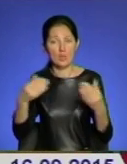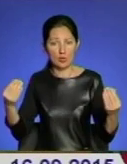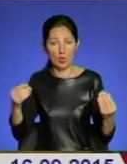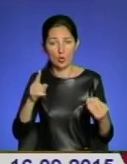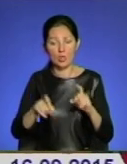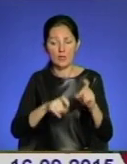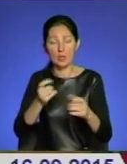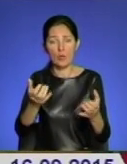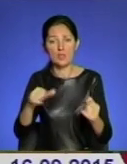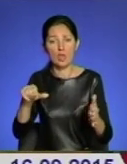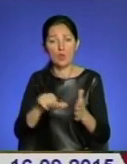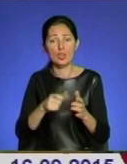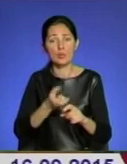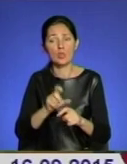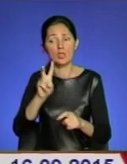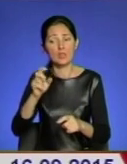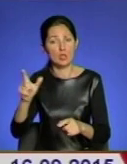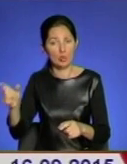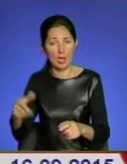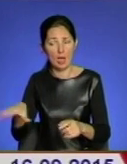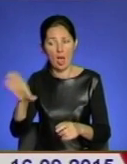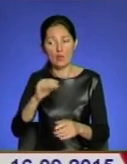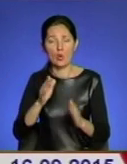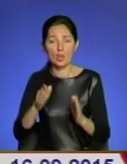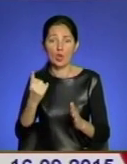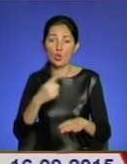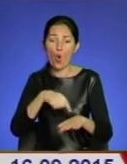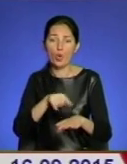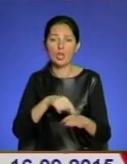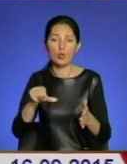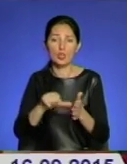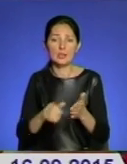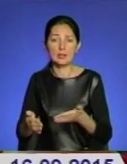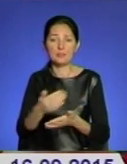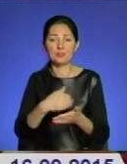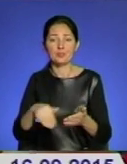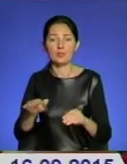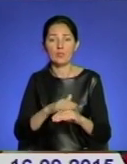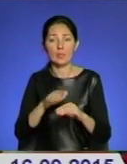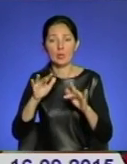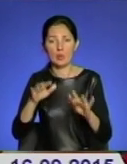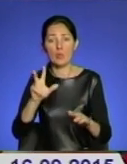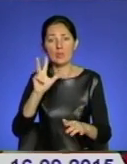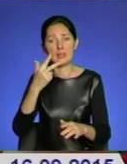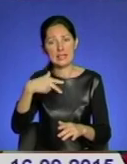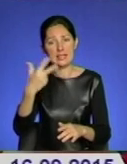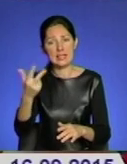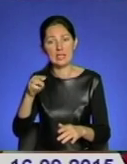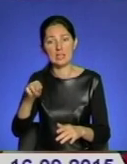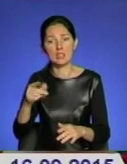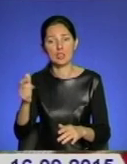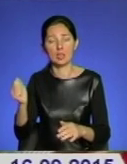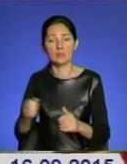взяли участь понад 200 тернополян. І всього лише за одну годину учасники зібрали на добру справу 33 тисячі